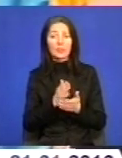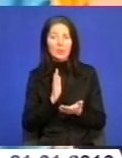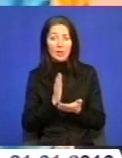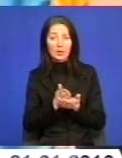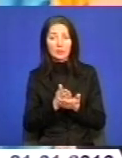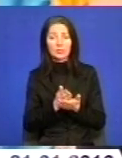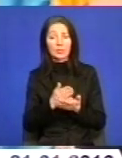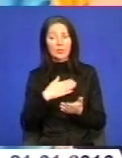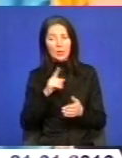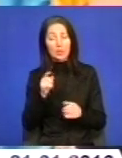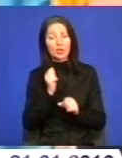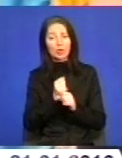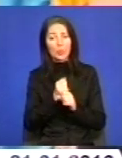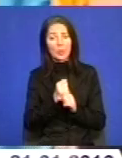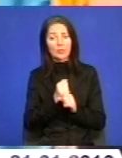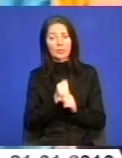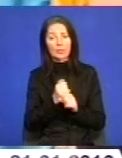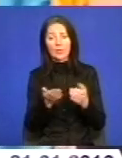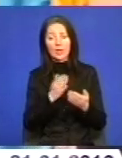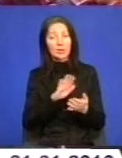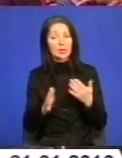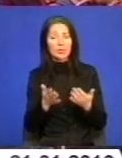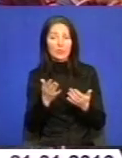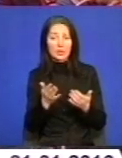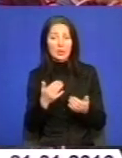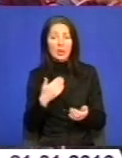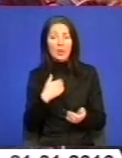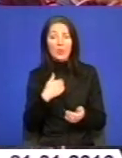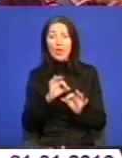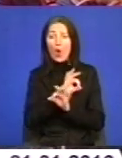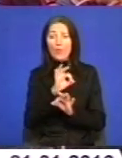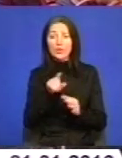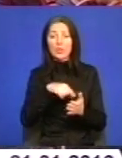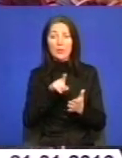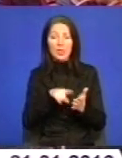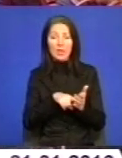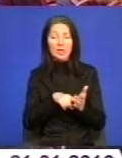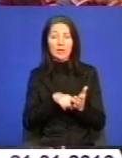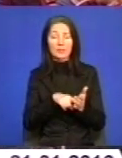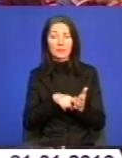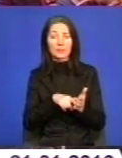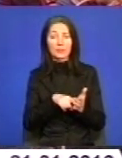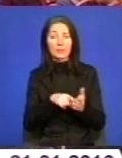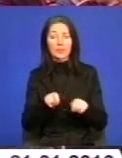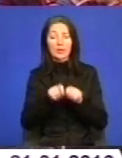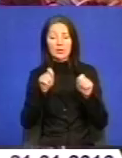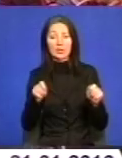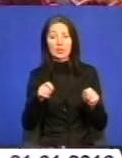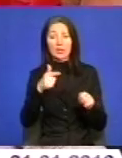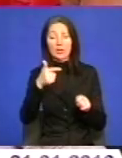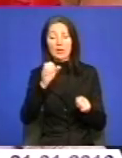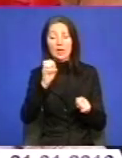Відбуваються. І ми їх зробимо. Навіть не сумнівайтеся. Ми обговорювали питання здійснення там, відкриття